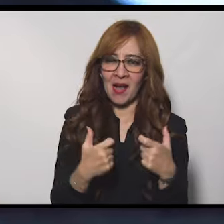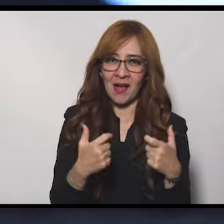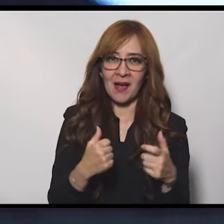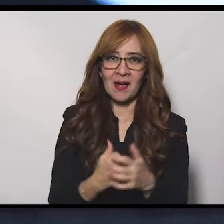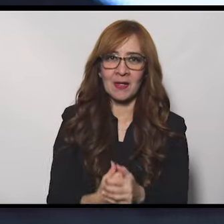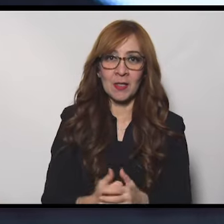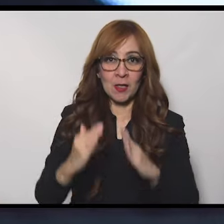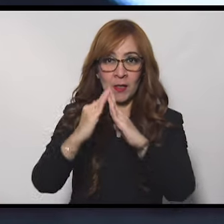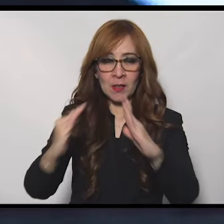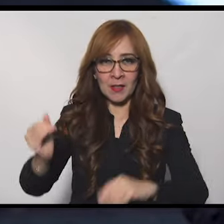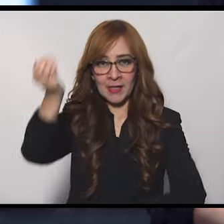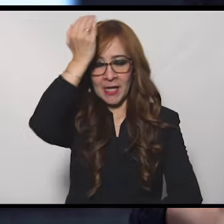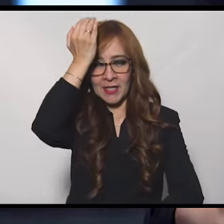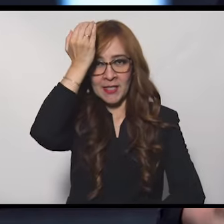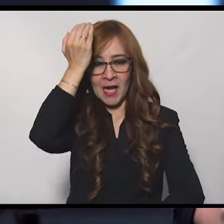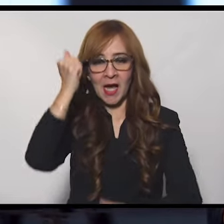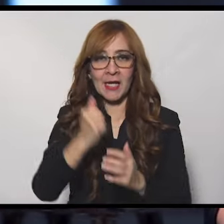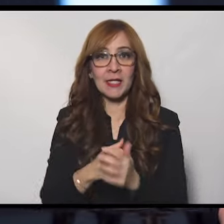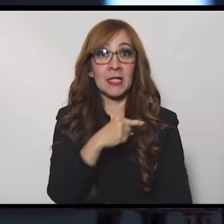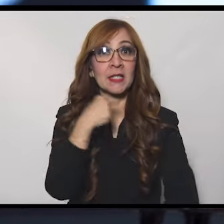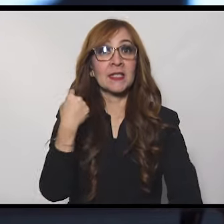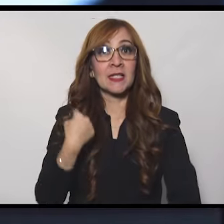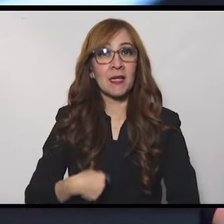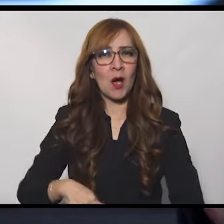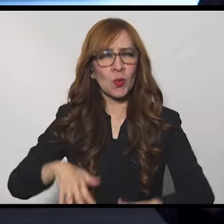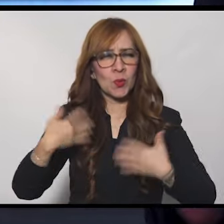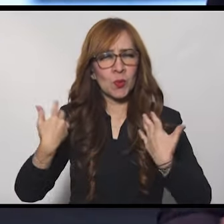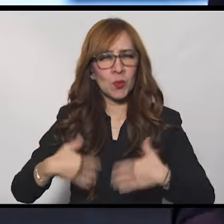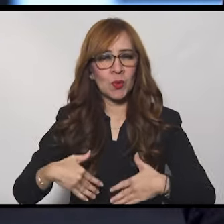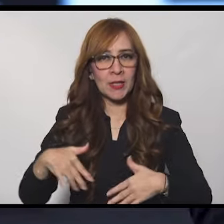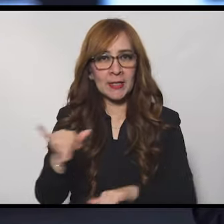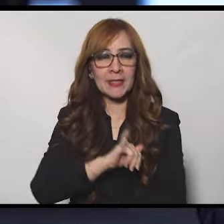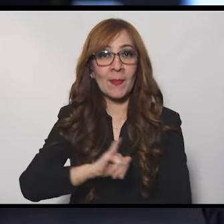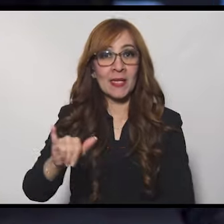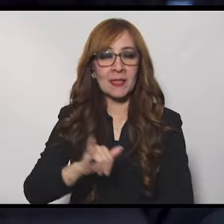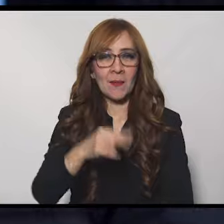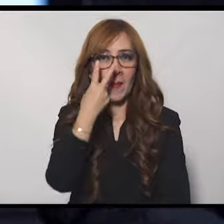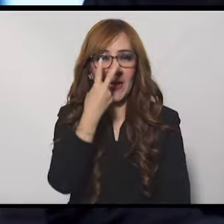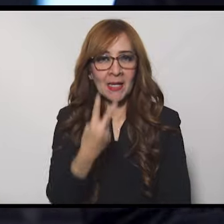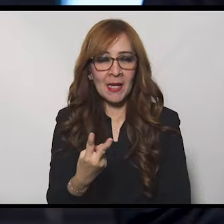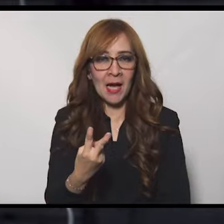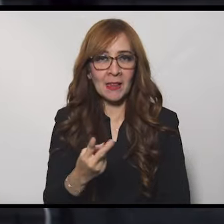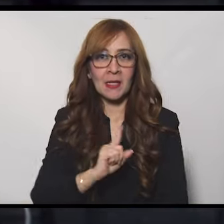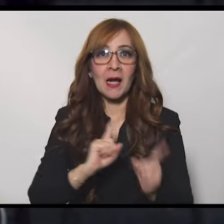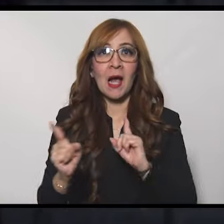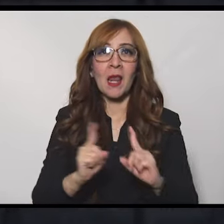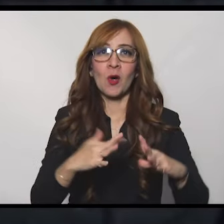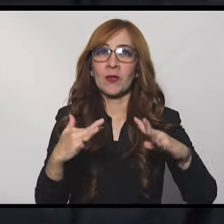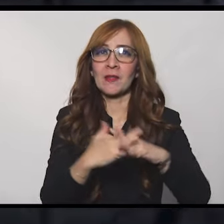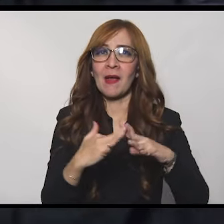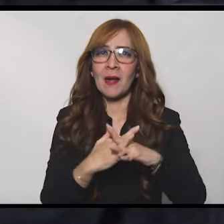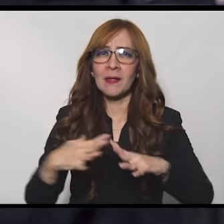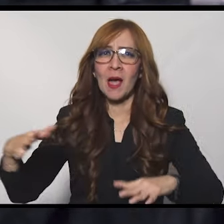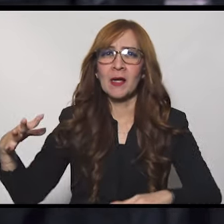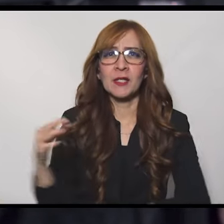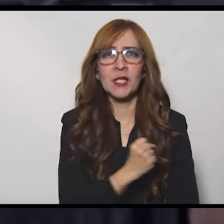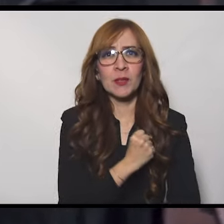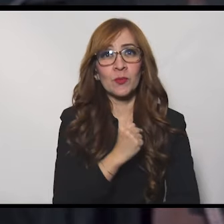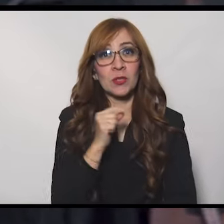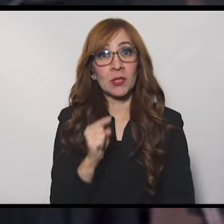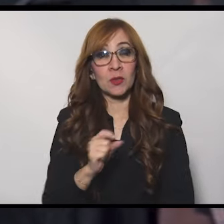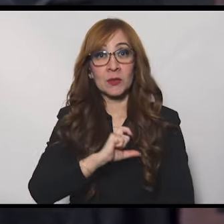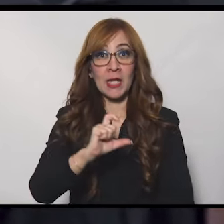Dynasty. Seru banget gitu ya. Dan kita sama-sama melihat kalau tanah yang direbut itu dengan cara